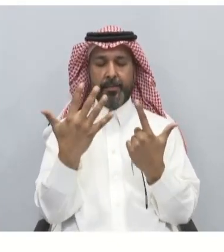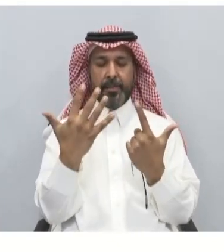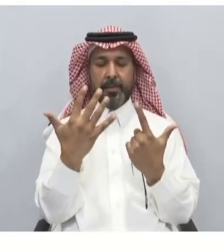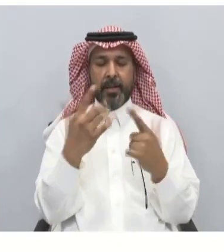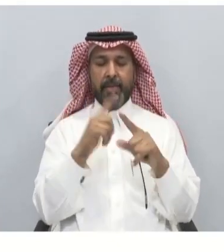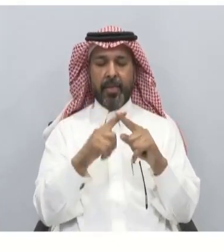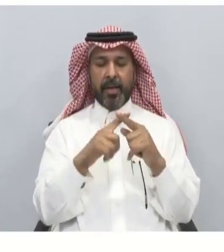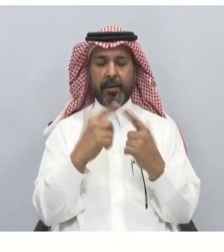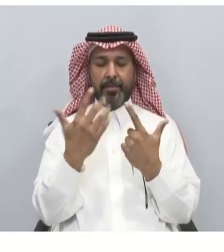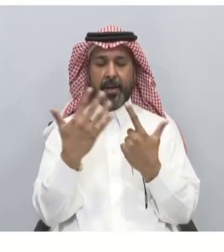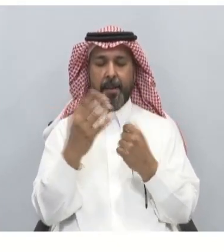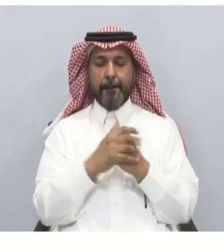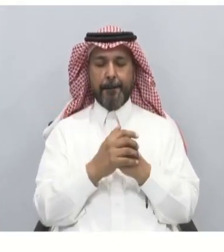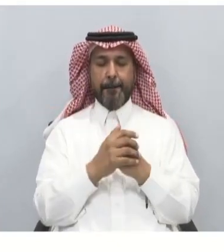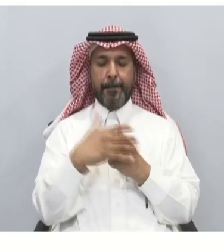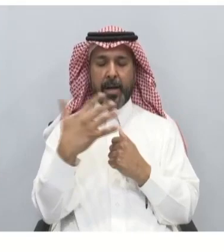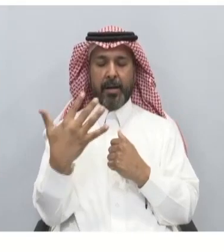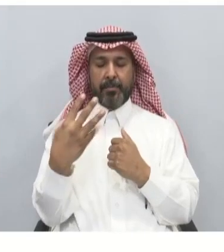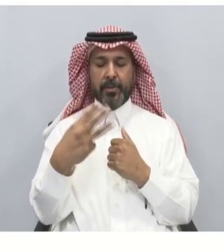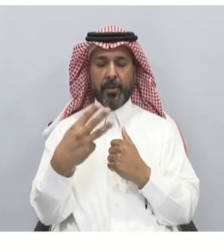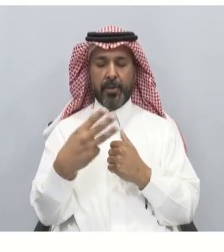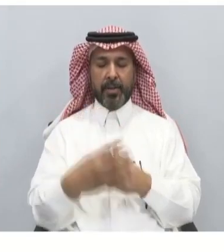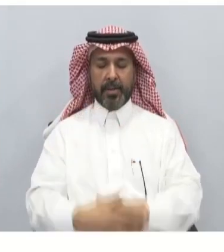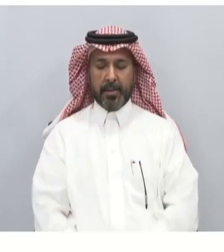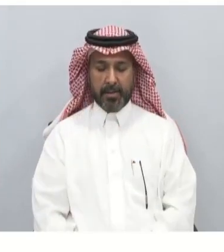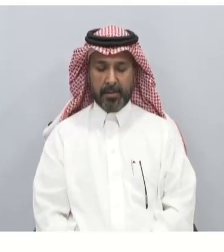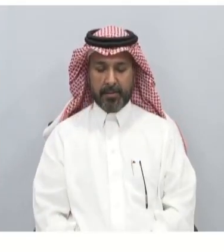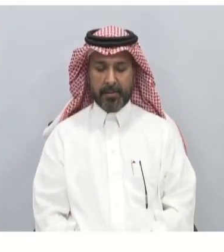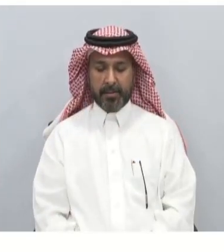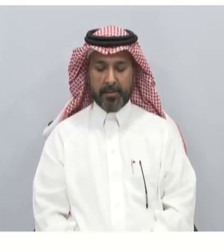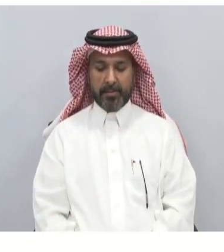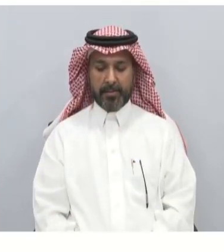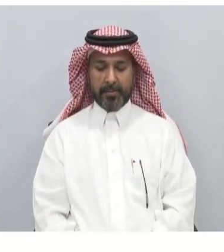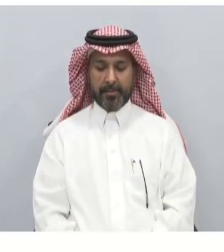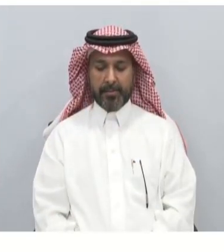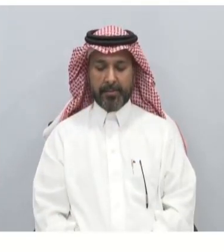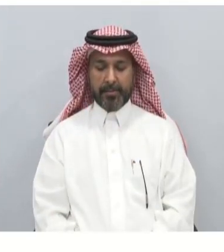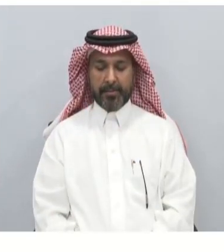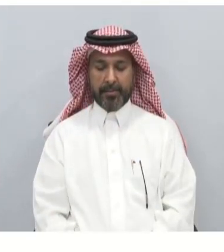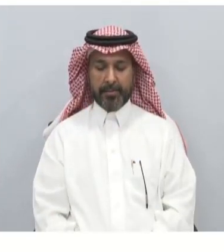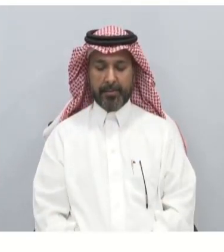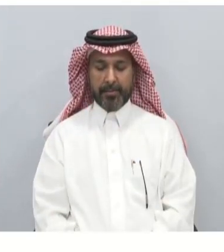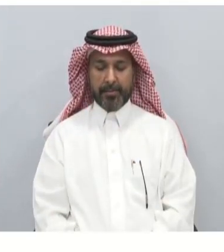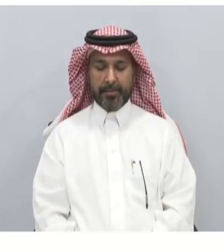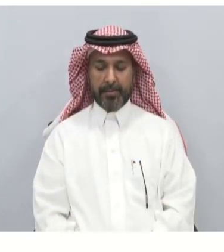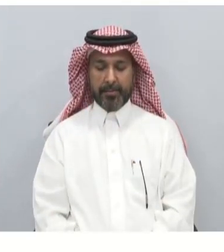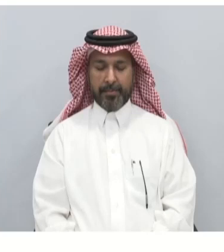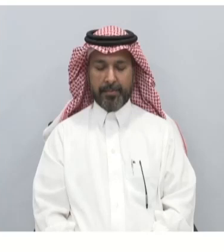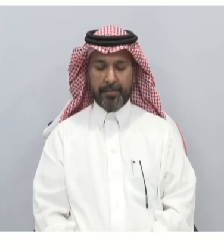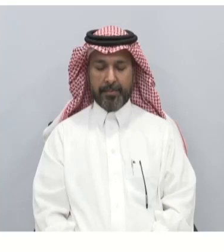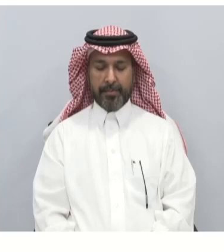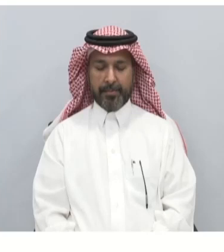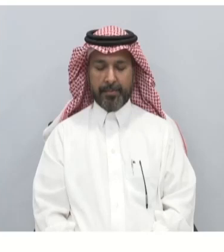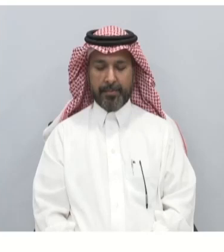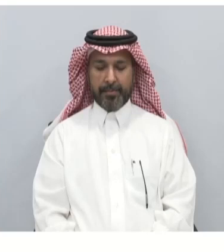قيمة الدالة عند س، هذا معناتها قيمة الدالة عند س تساوي خمسة في سبعة اللي هي خمسة وثلاثون.